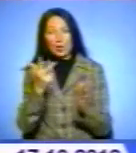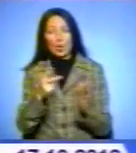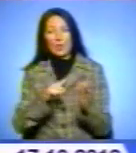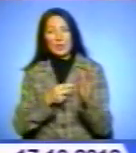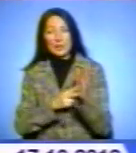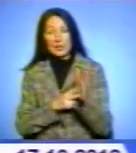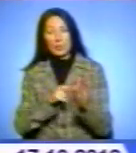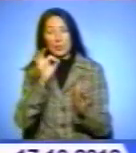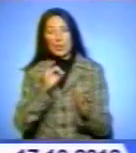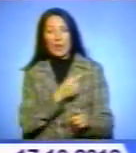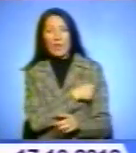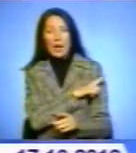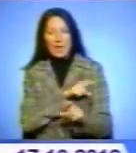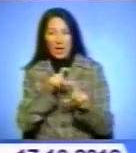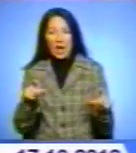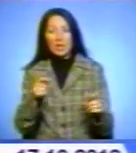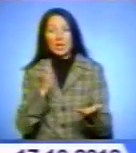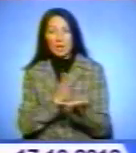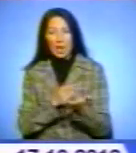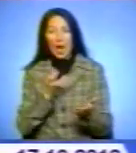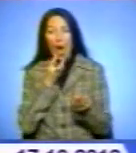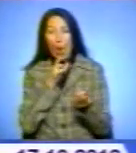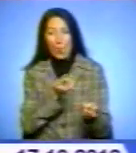93,7% лікарень включене опалення. І також